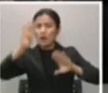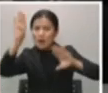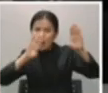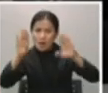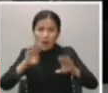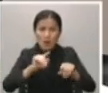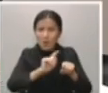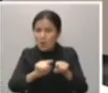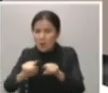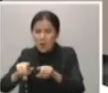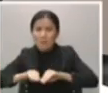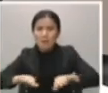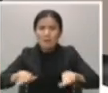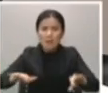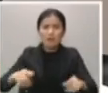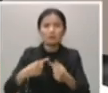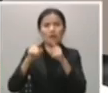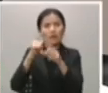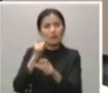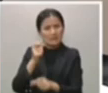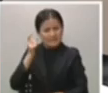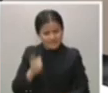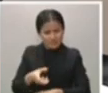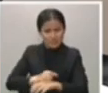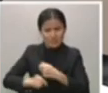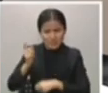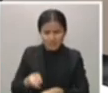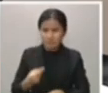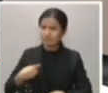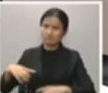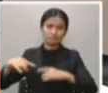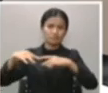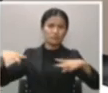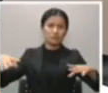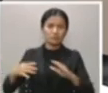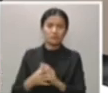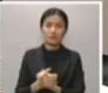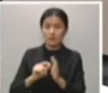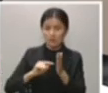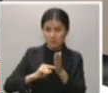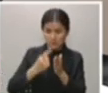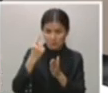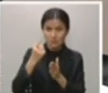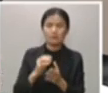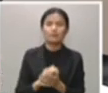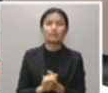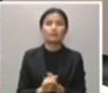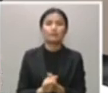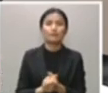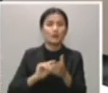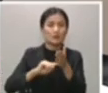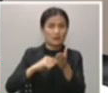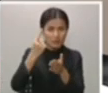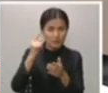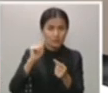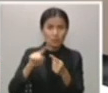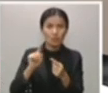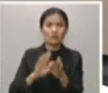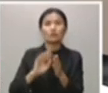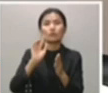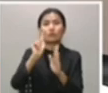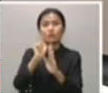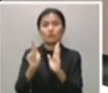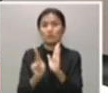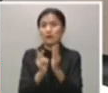ทั้งหลายในทั้งสังคมนับตั้งแต่กำหนดกติการัฐธรรมนูญ